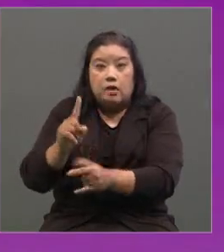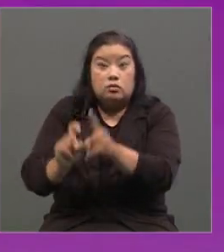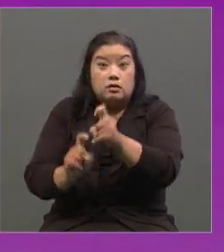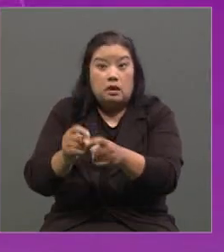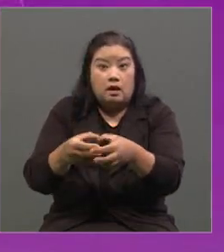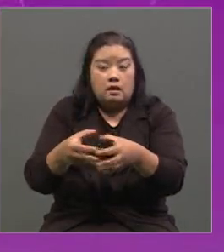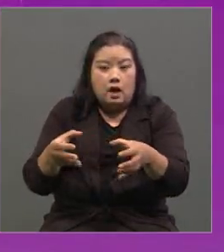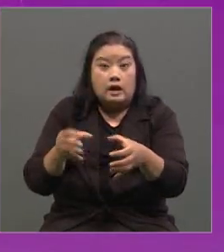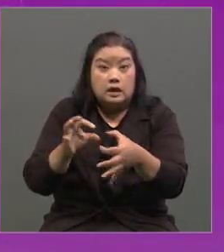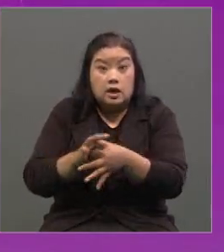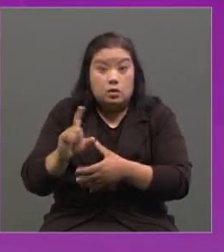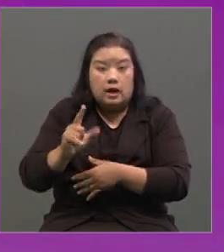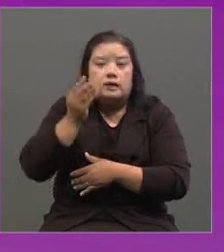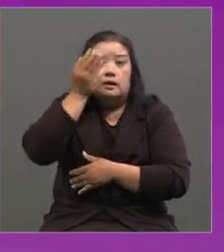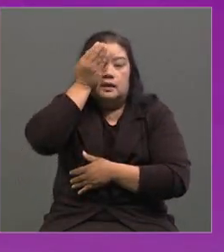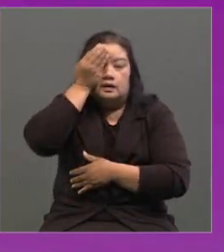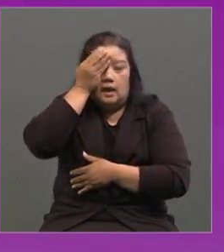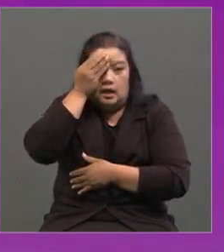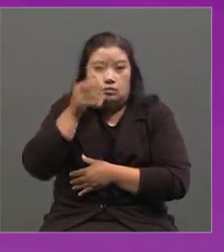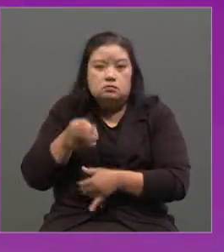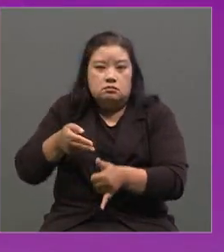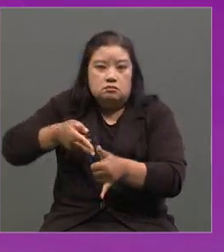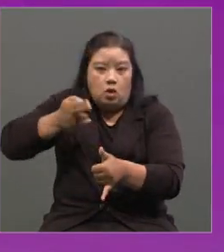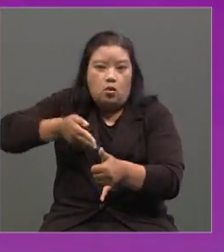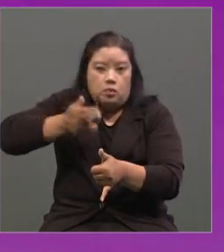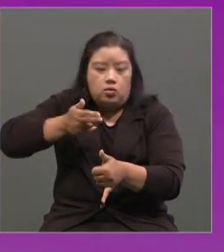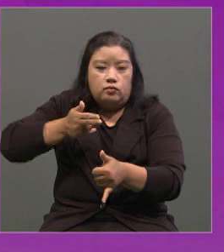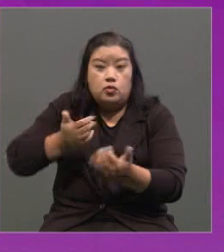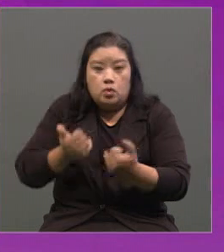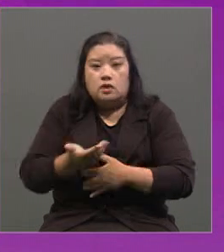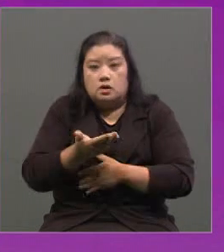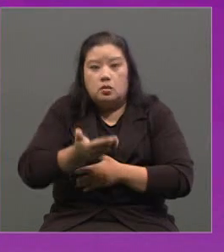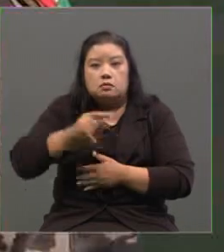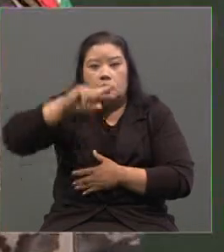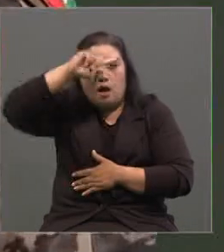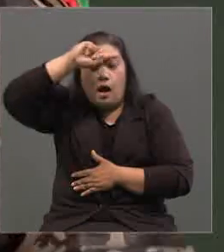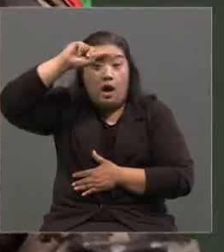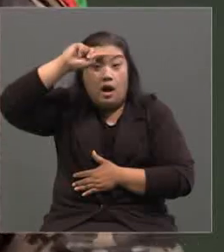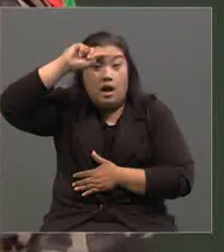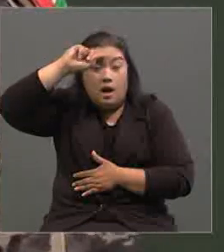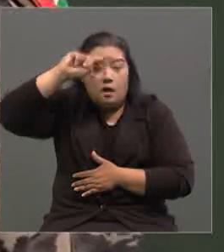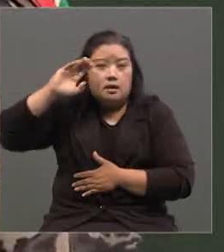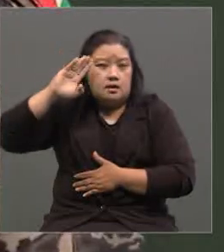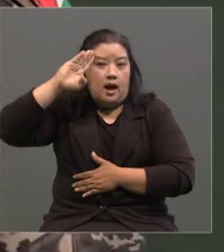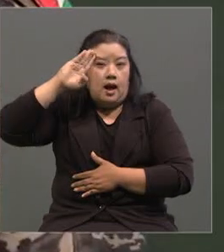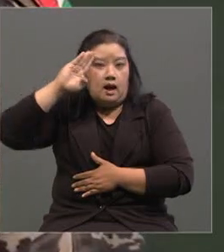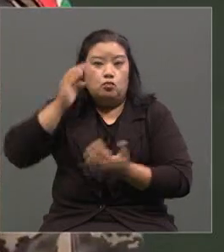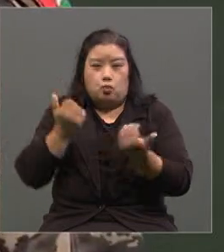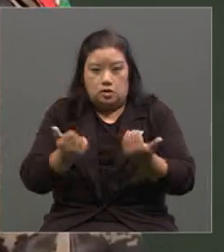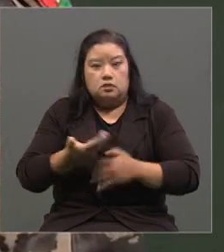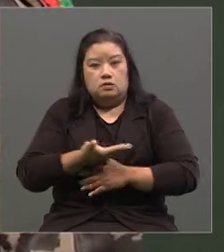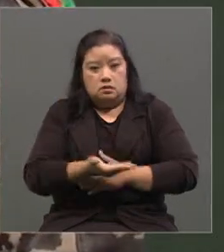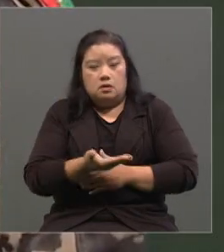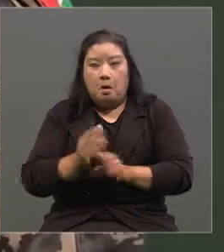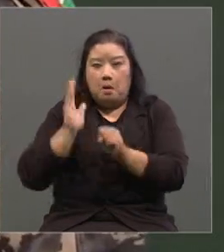ปฏิบัติการโจมตีของอิสราเอลนะฮะไปดูสถานการณ์นะครับโดยกลุ่มติดอาวุธในเครือข่ายของฮามาสเนี่ยเขาได้ออกมาแถลงการ